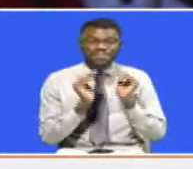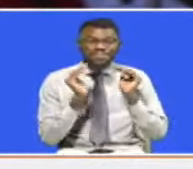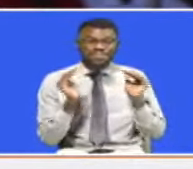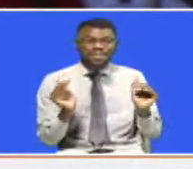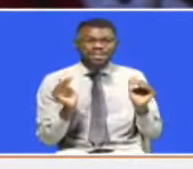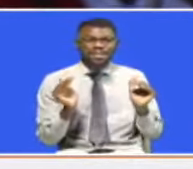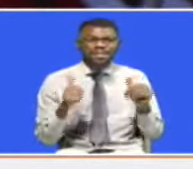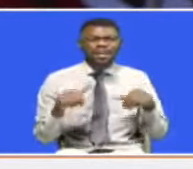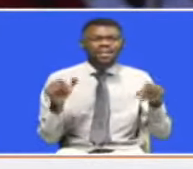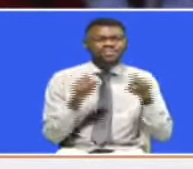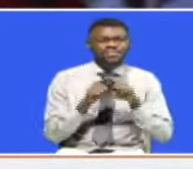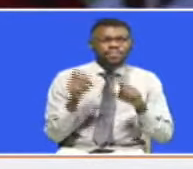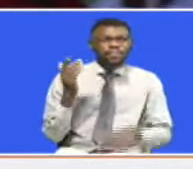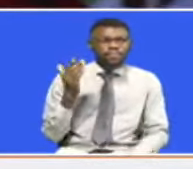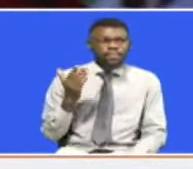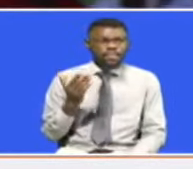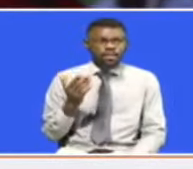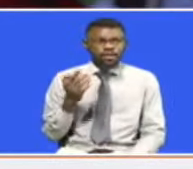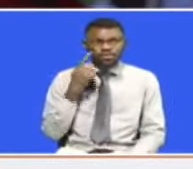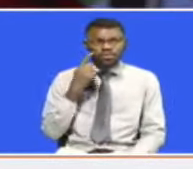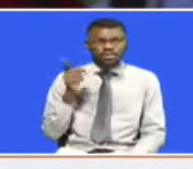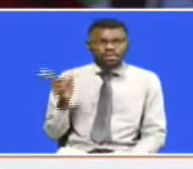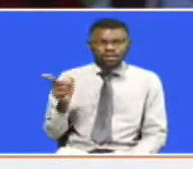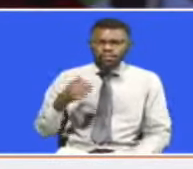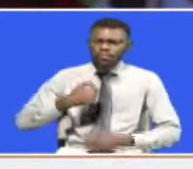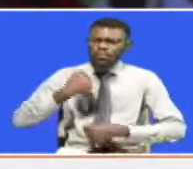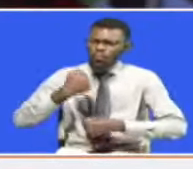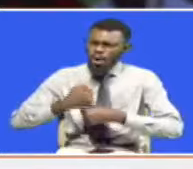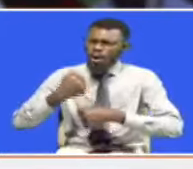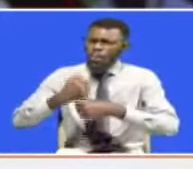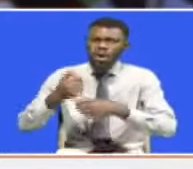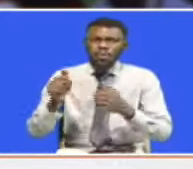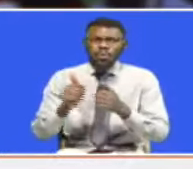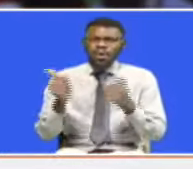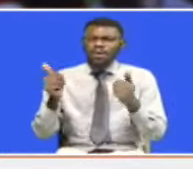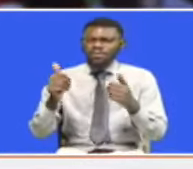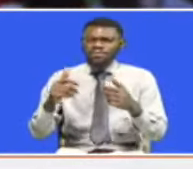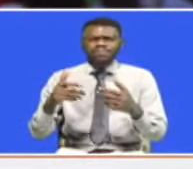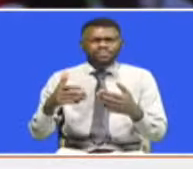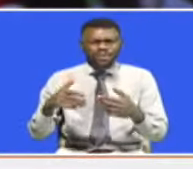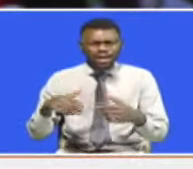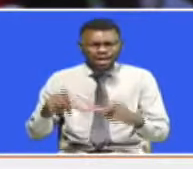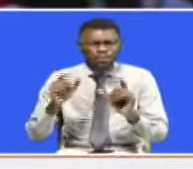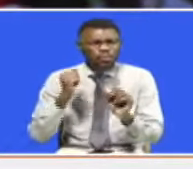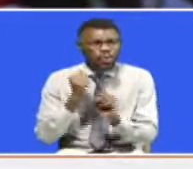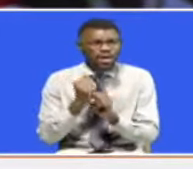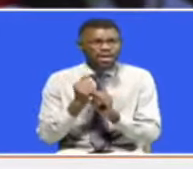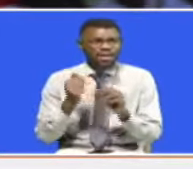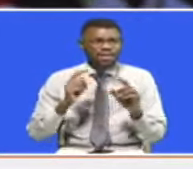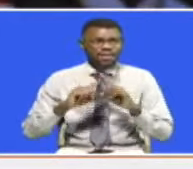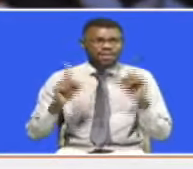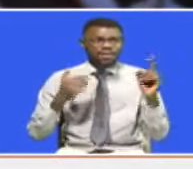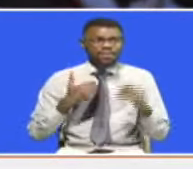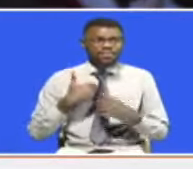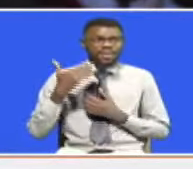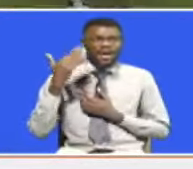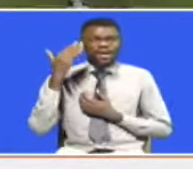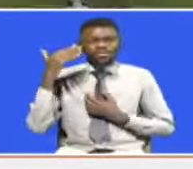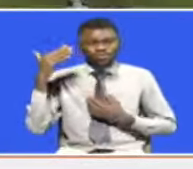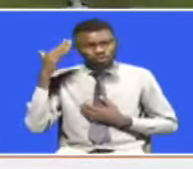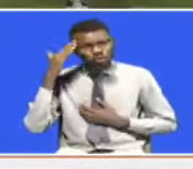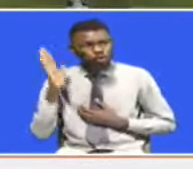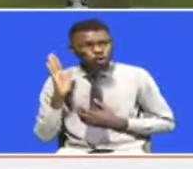and convinced him. Since he has won it competitively, allow him to come. I didn't know that it will come to